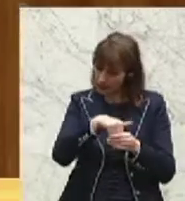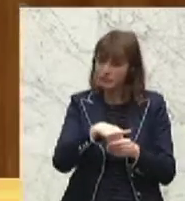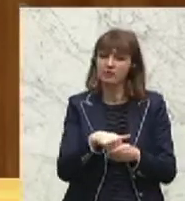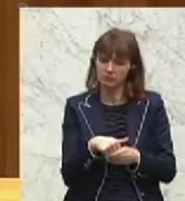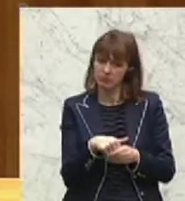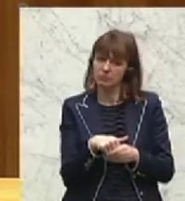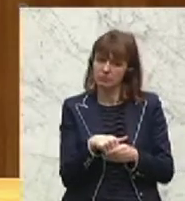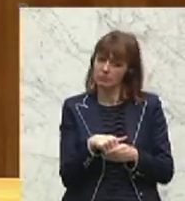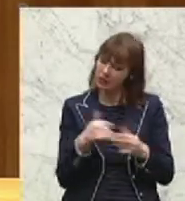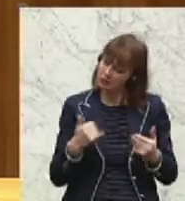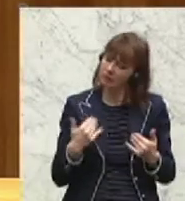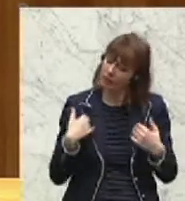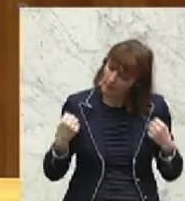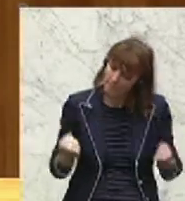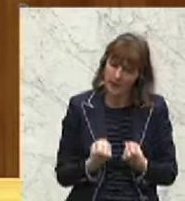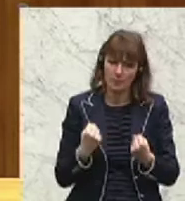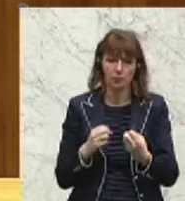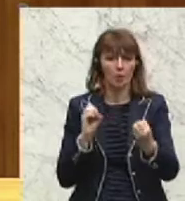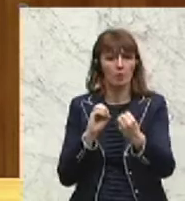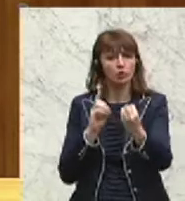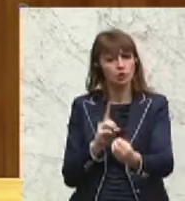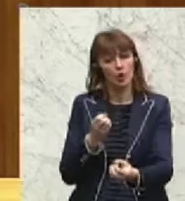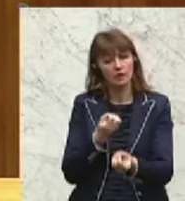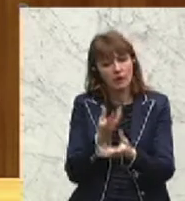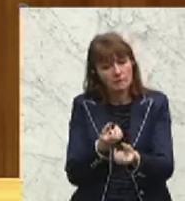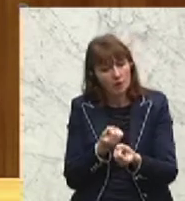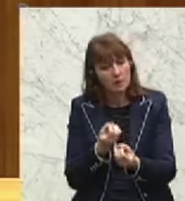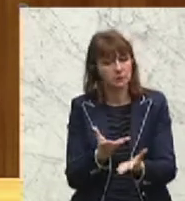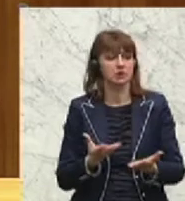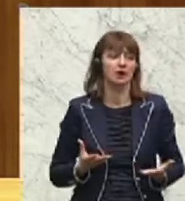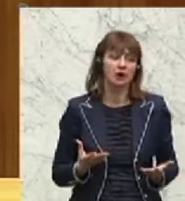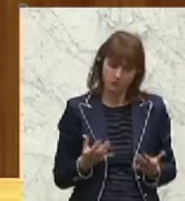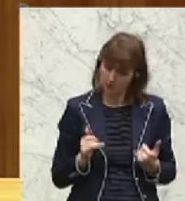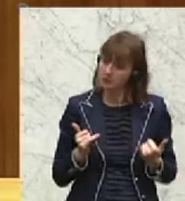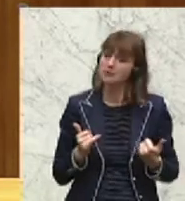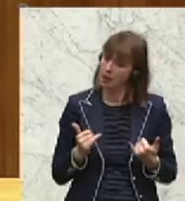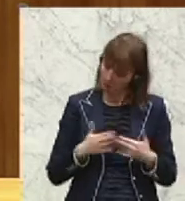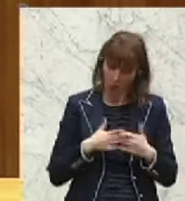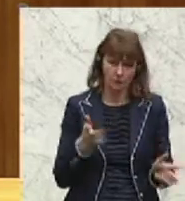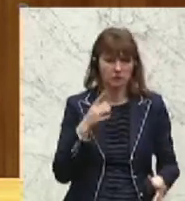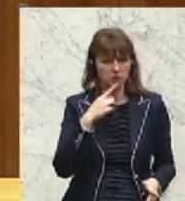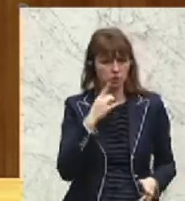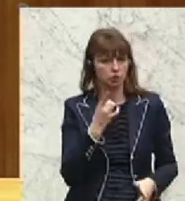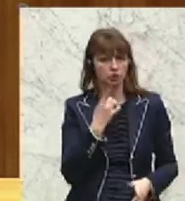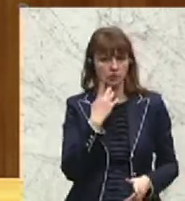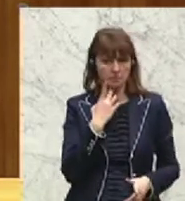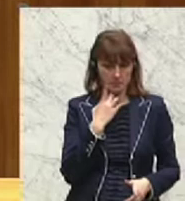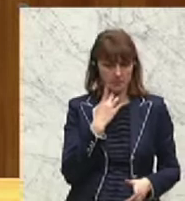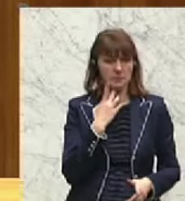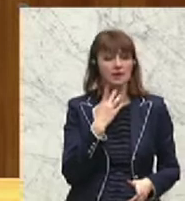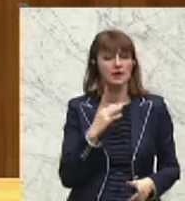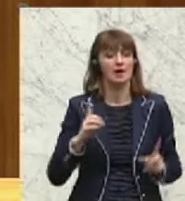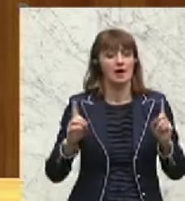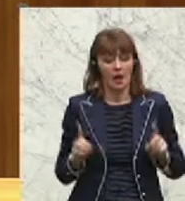ausdrücklich immer bemüht waren, die Opposition zu informieren über den laufenden Stand. Das soll hierherinnen überhaupt nicht verheimlicht werden. Aber das hat uns ja nur zur